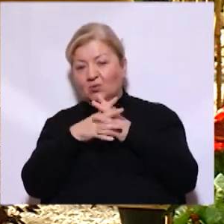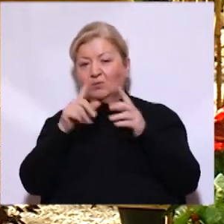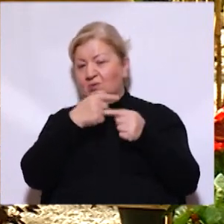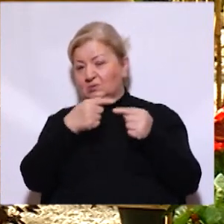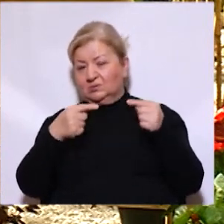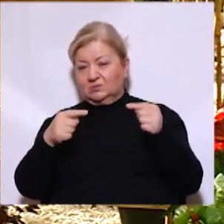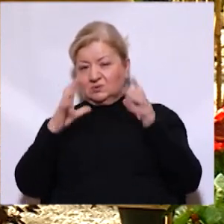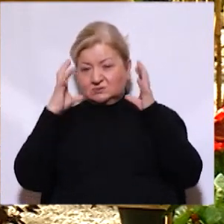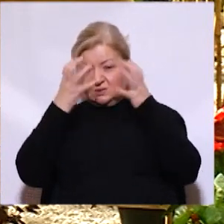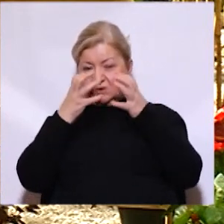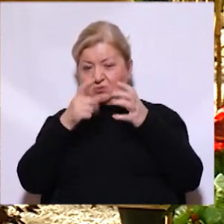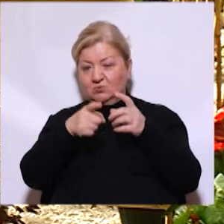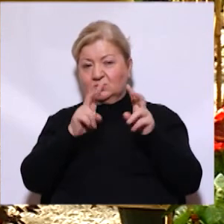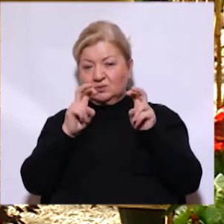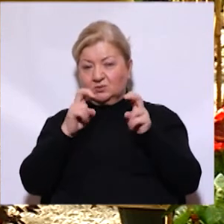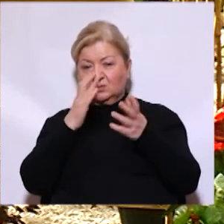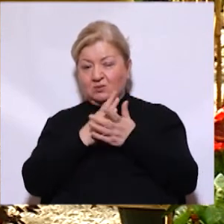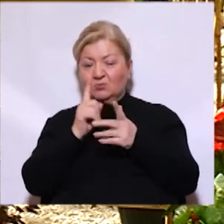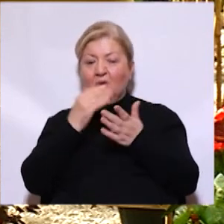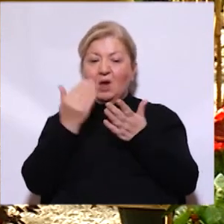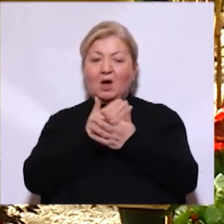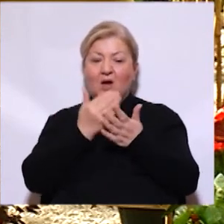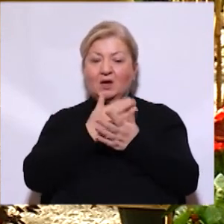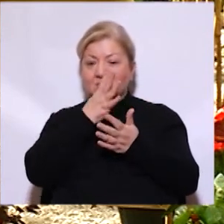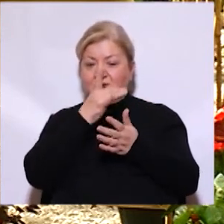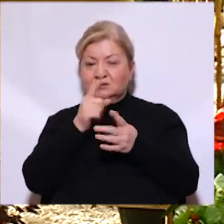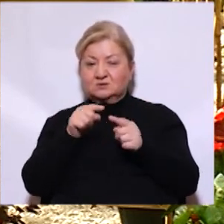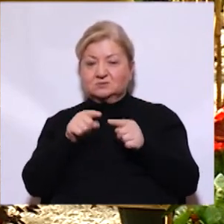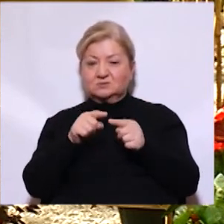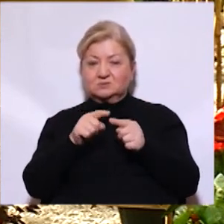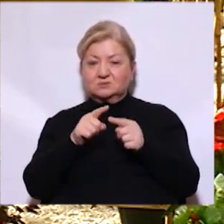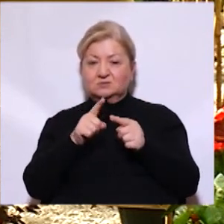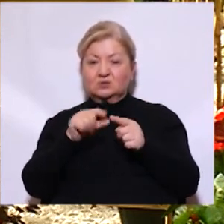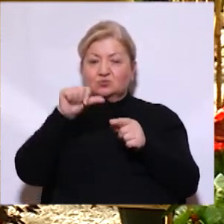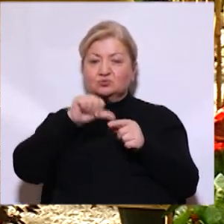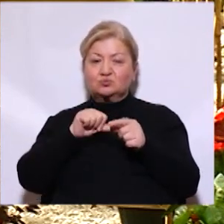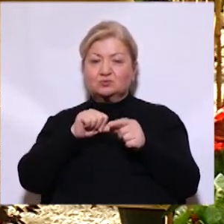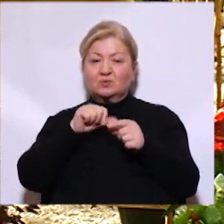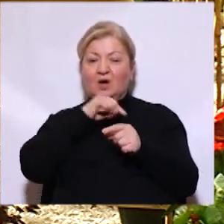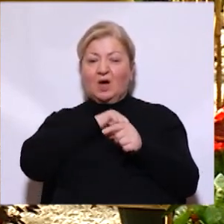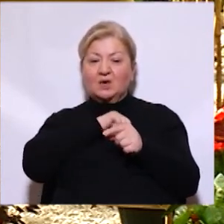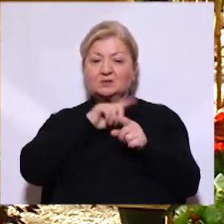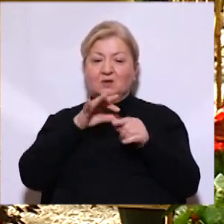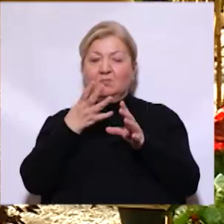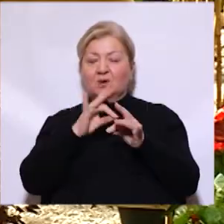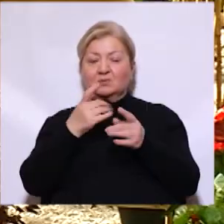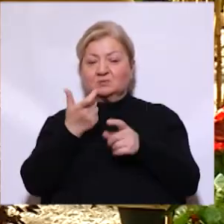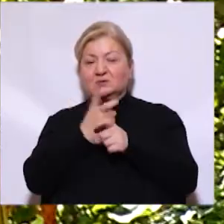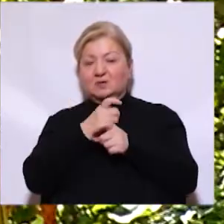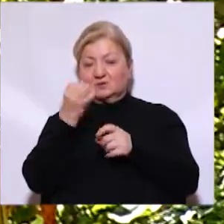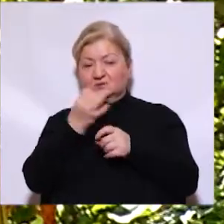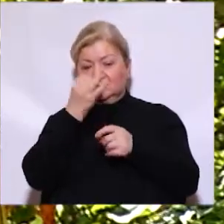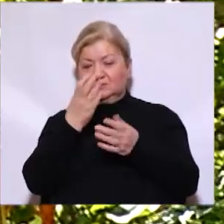არის და რაღაცა ისეთი სერიოზული თემატიკა, ამ საახალწლოდ არ მინდა რომ რაღაცნაირად მოკლედ 500-ზე დაგაყენოთ, მაგრამ დამიჯერეთ,